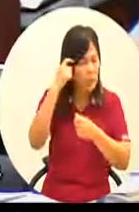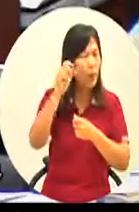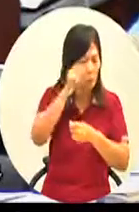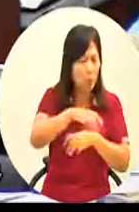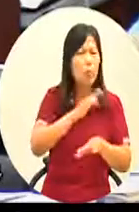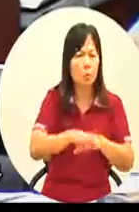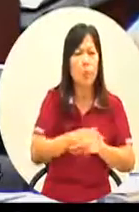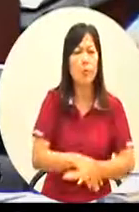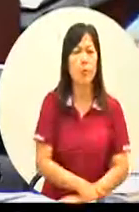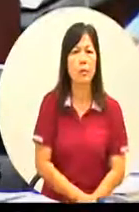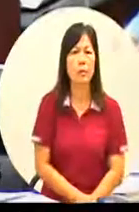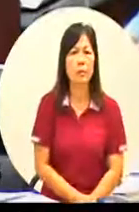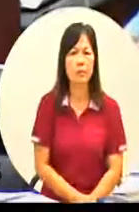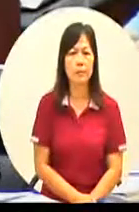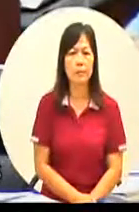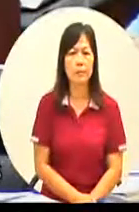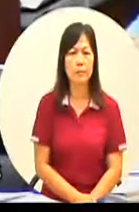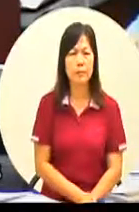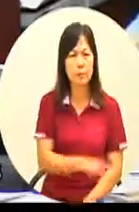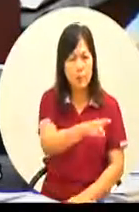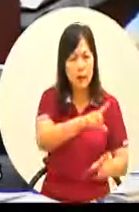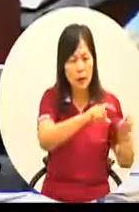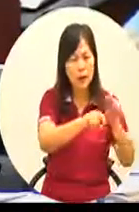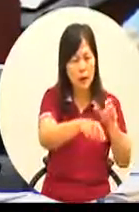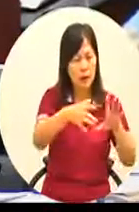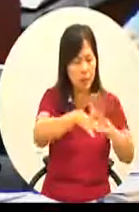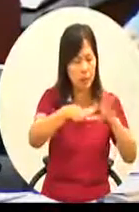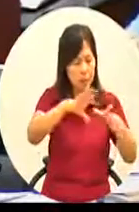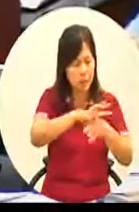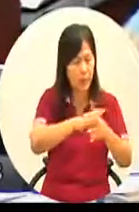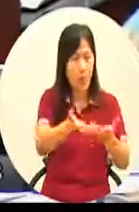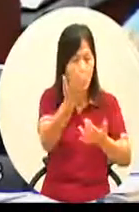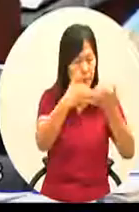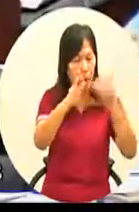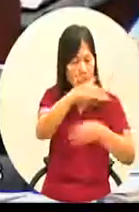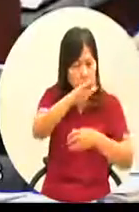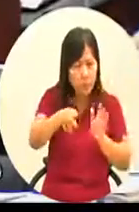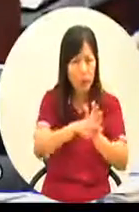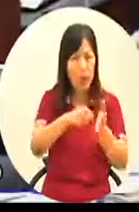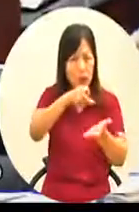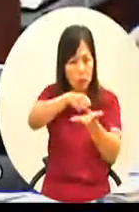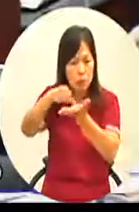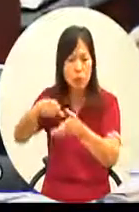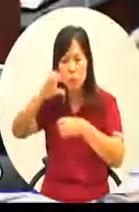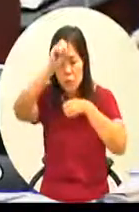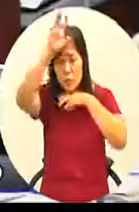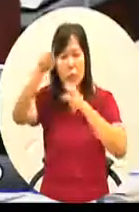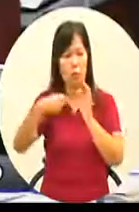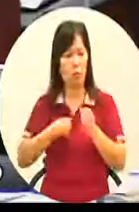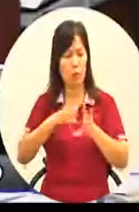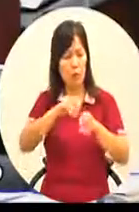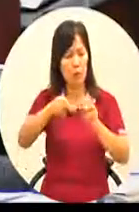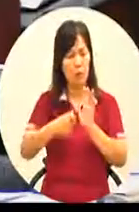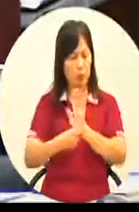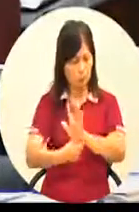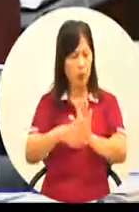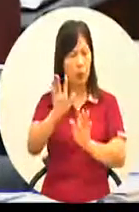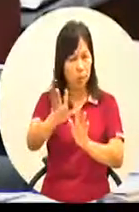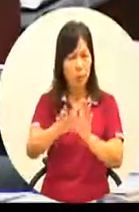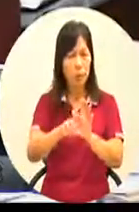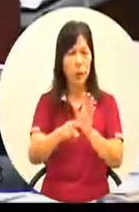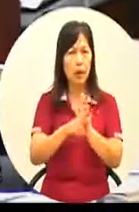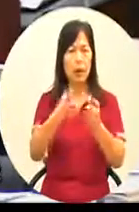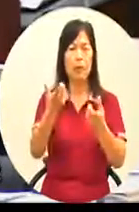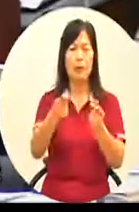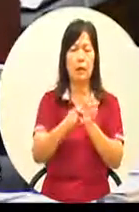啦。安用因的传统文化，安的火山较早正往来伫阮顶啊上有名的，把凸显出来，十张